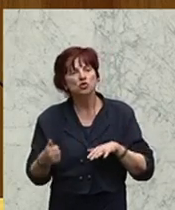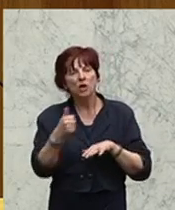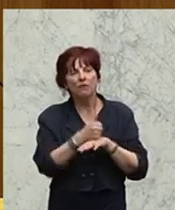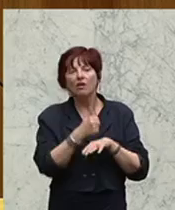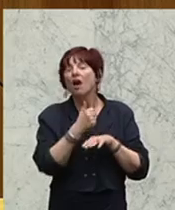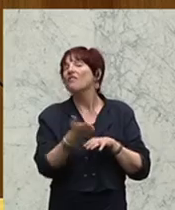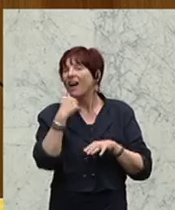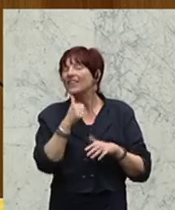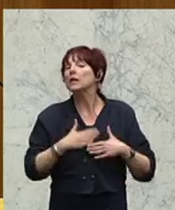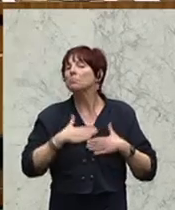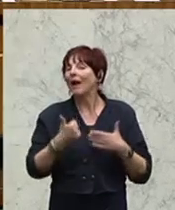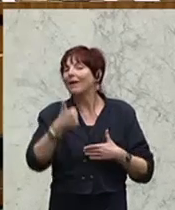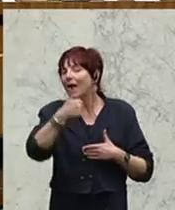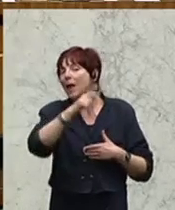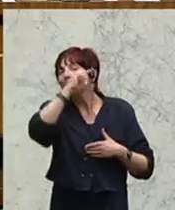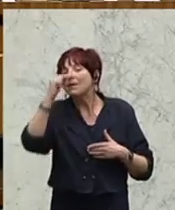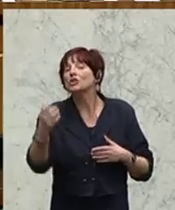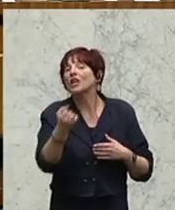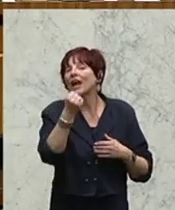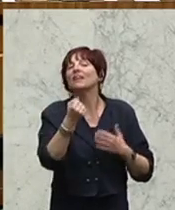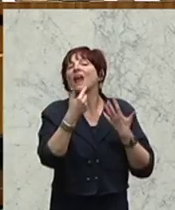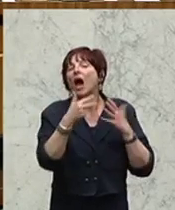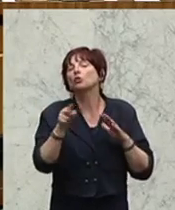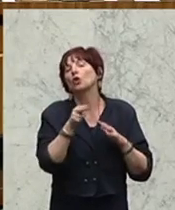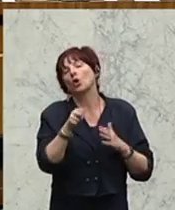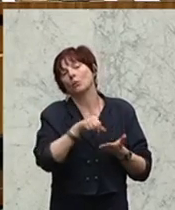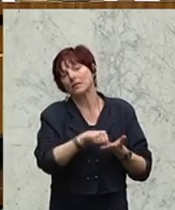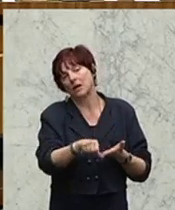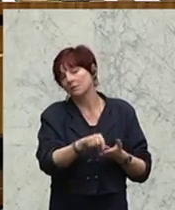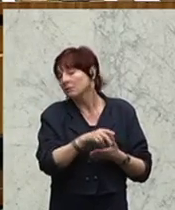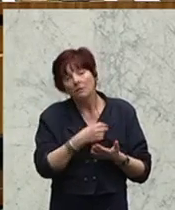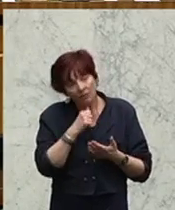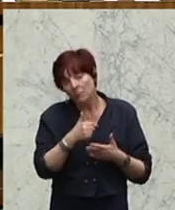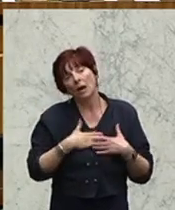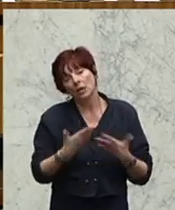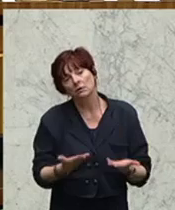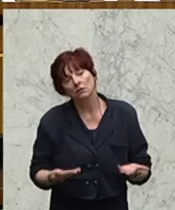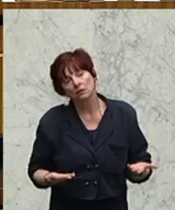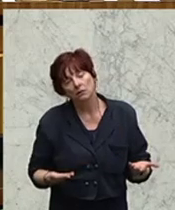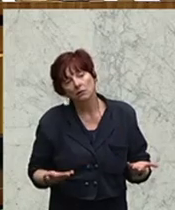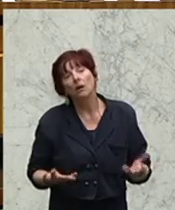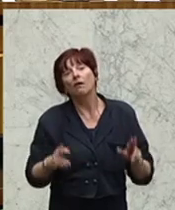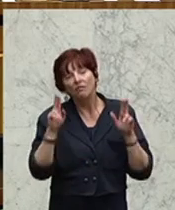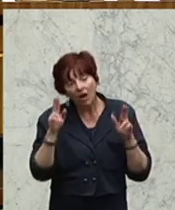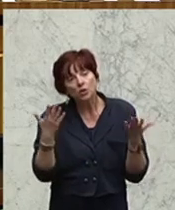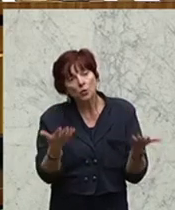Euro in die Hand zu nehmen. Das ist das Faktum. Ja. Und das ist das